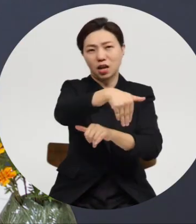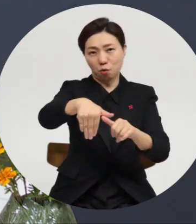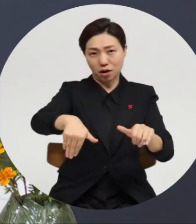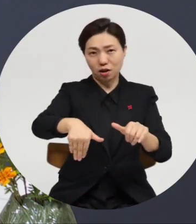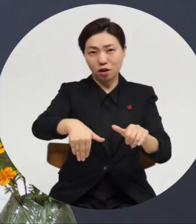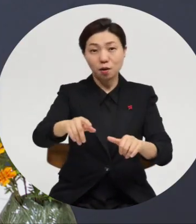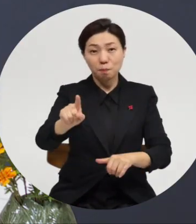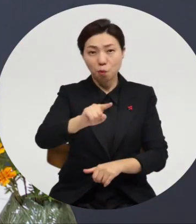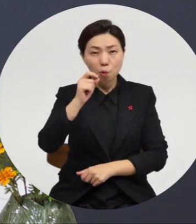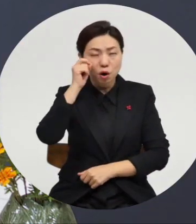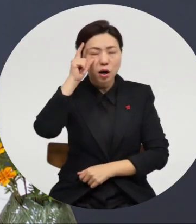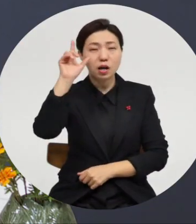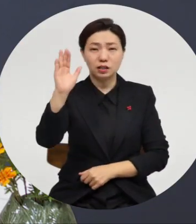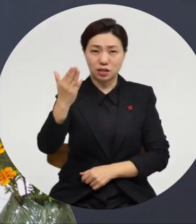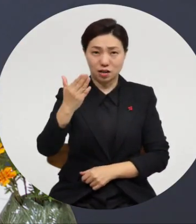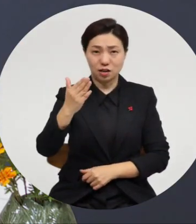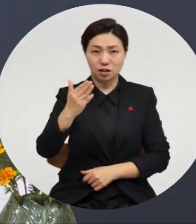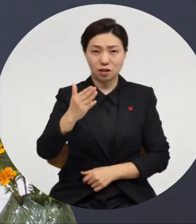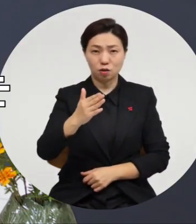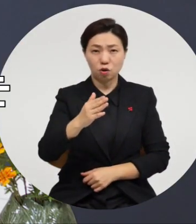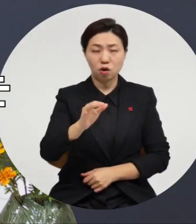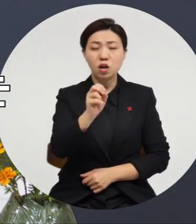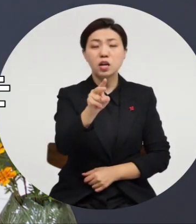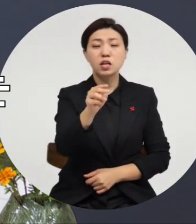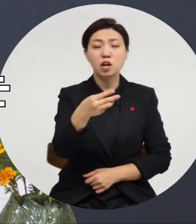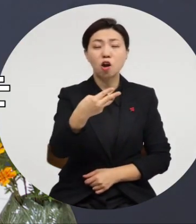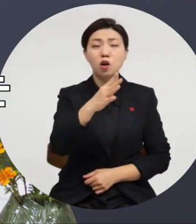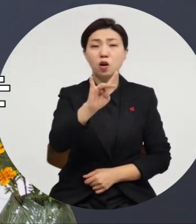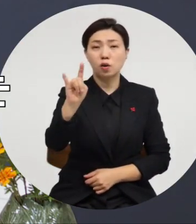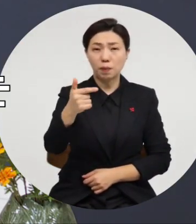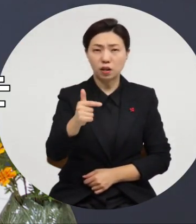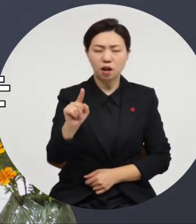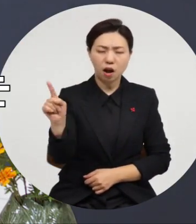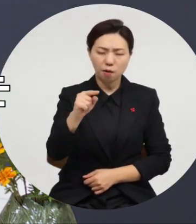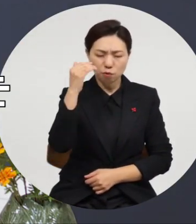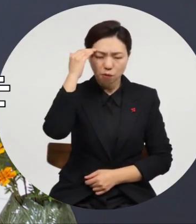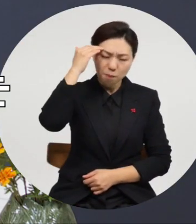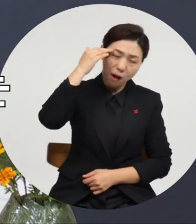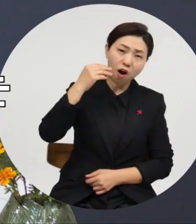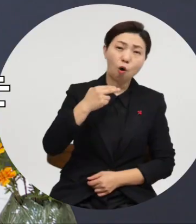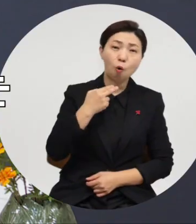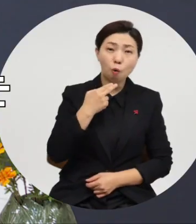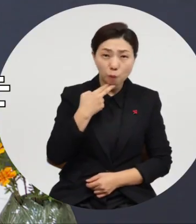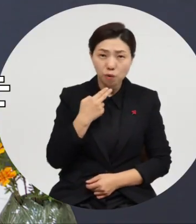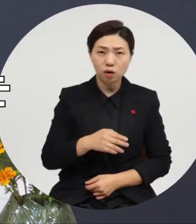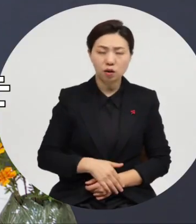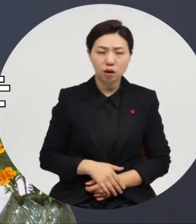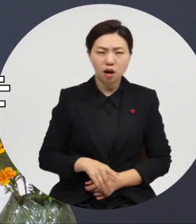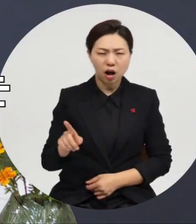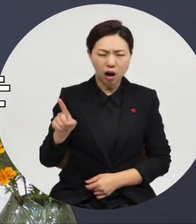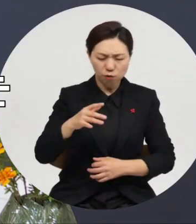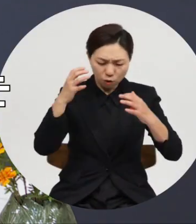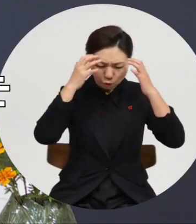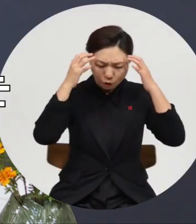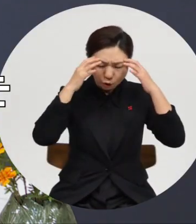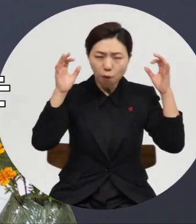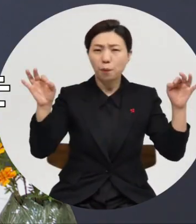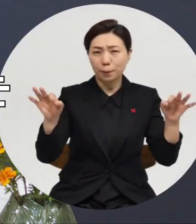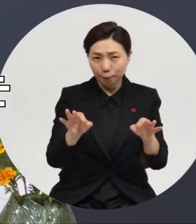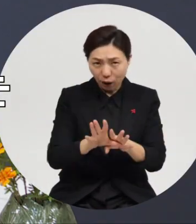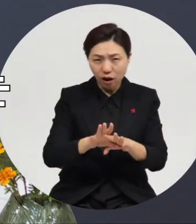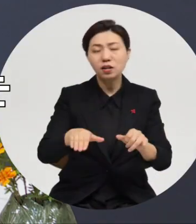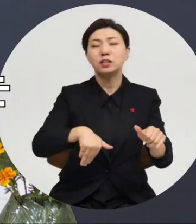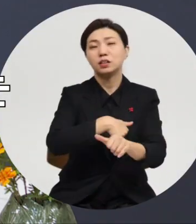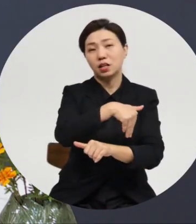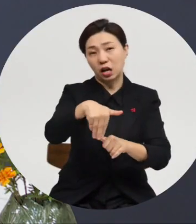상태에 이른다. 이걸 열반이라 그래요. 괴로움이 없는, 아무런 속박이 없는, 걸림이 없는